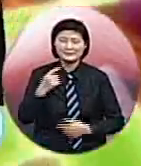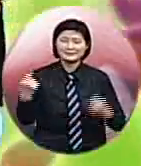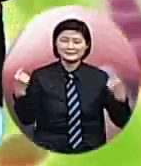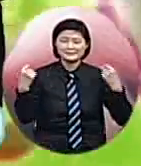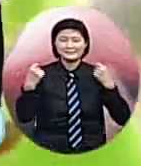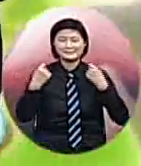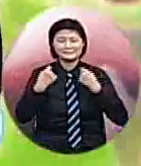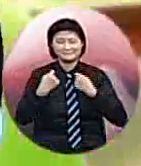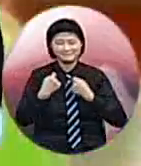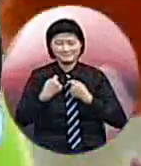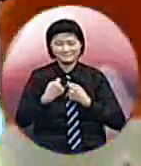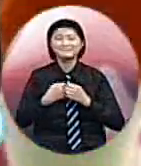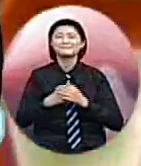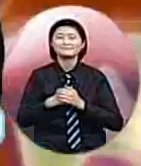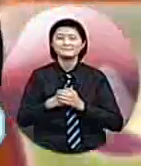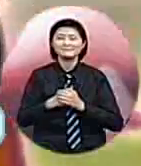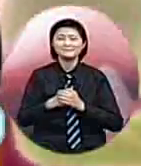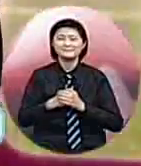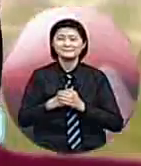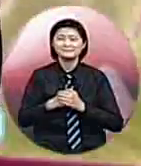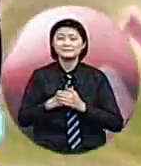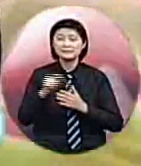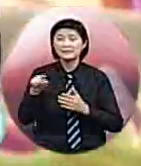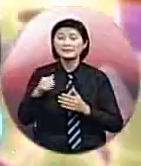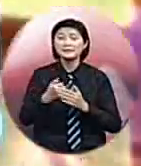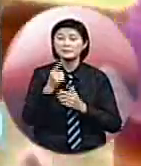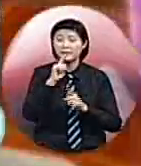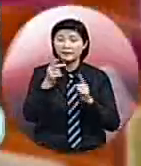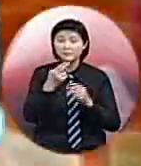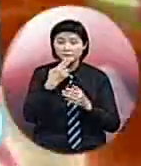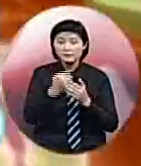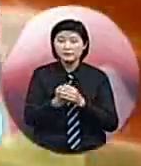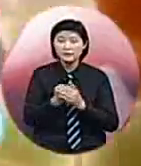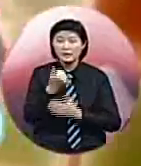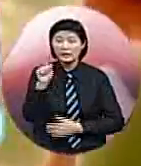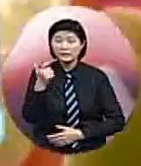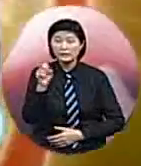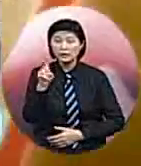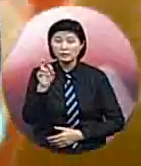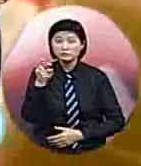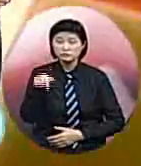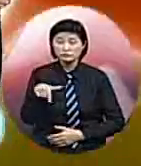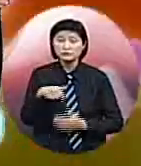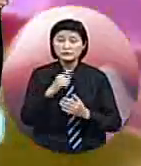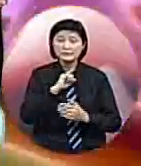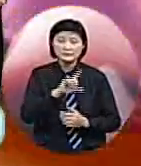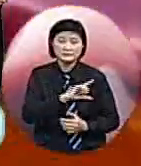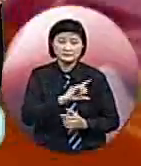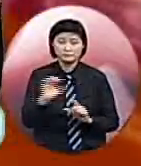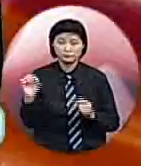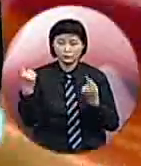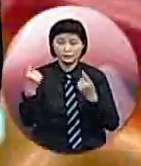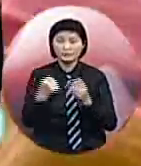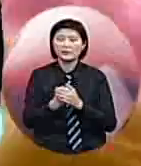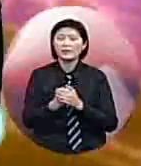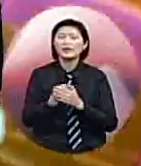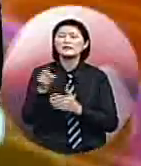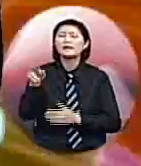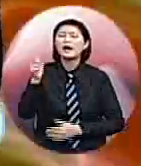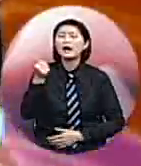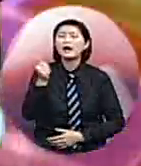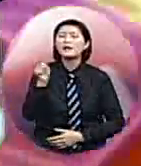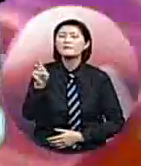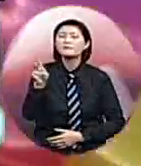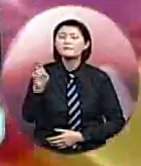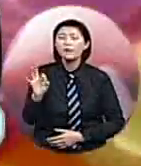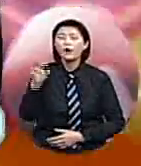노란 사슴이. 저는 영숙입니다. 마름 눈. 그분도 한영숙 씨예요. 동명이인이세요. 예. 아, 네. 그분은 명숙. 예?